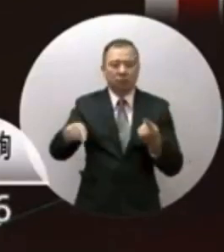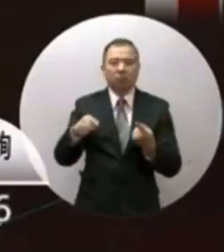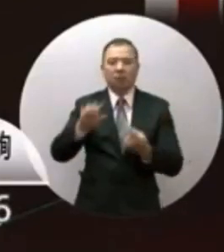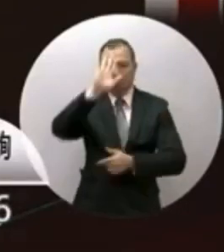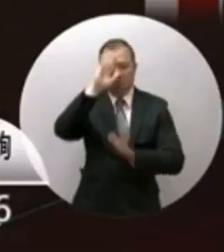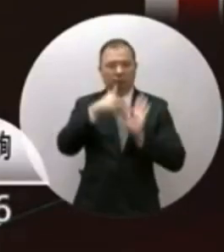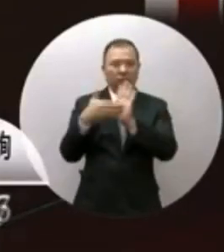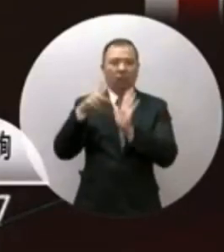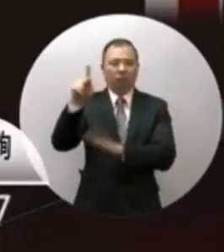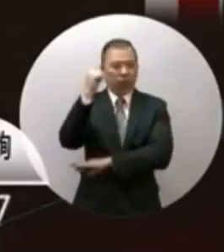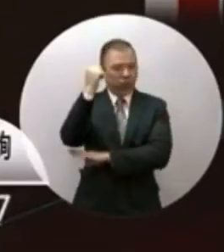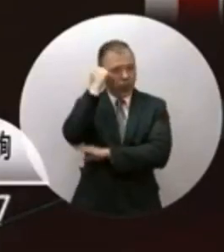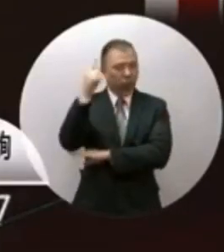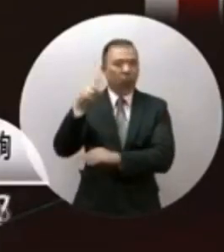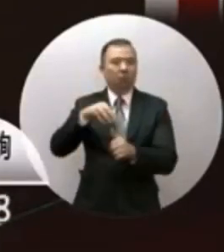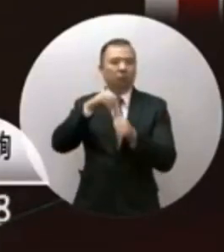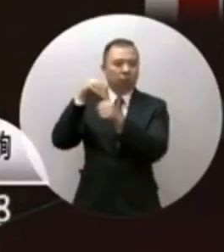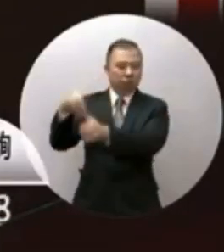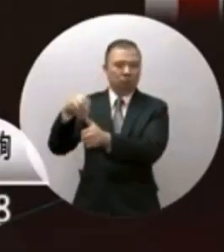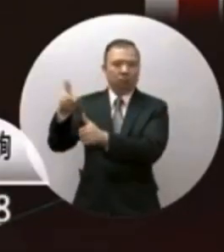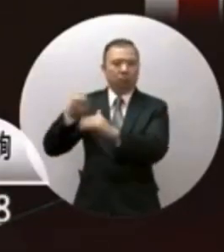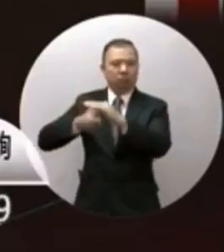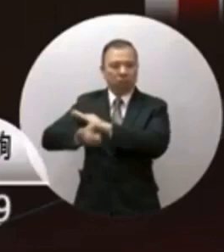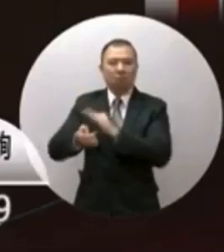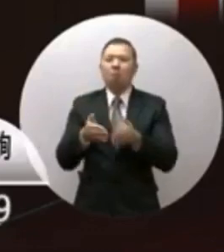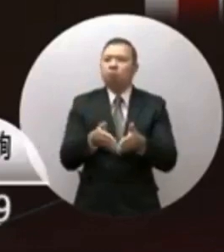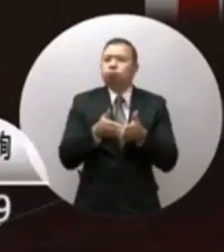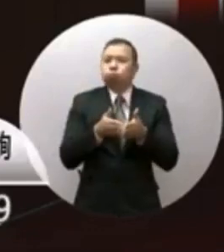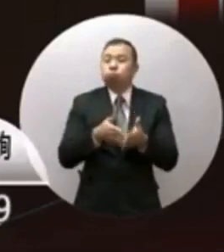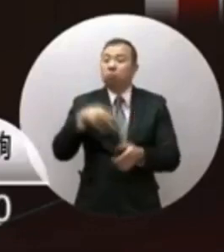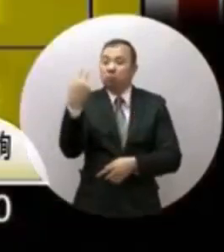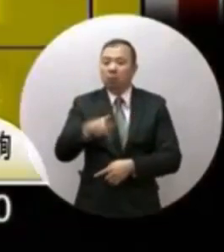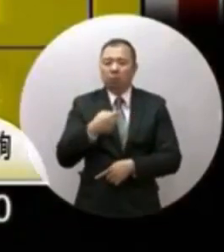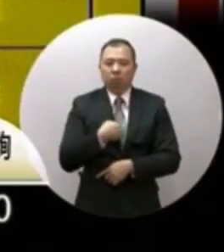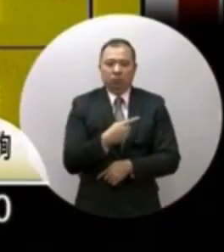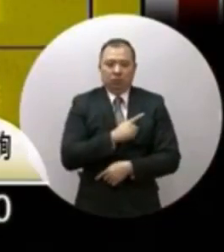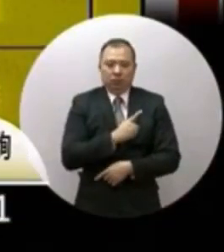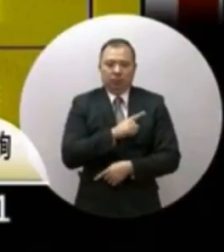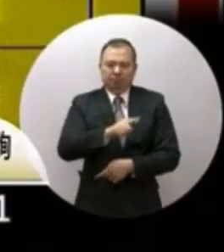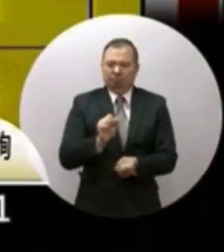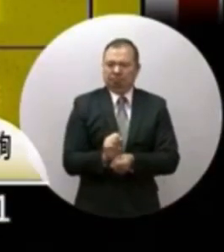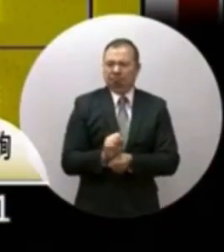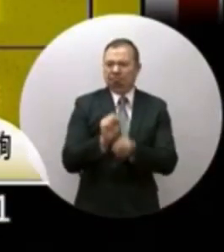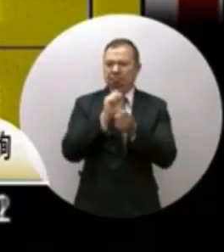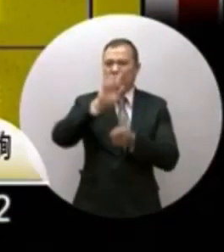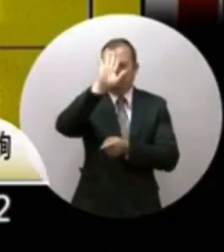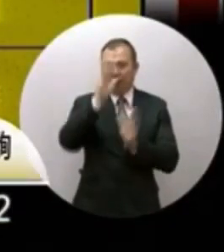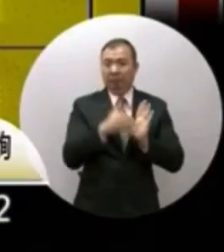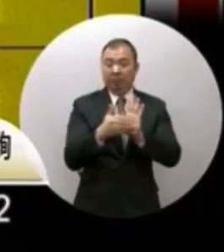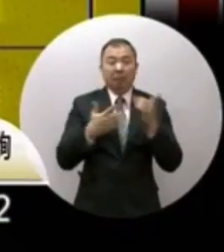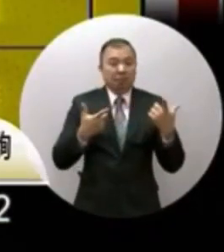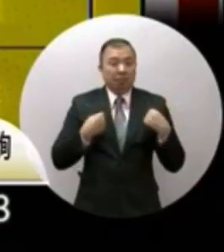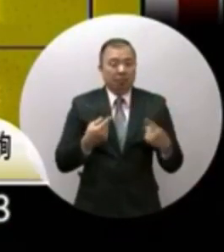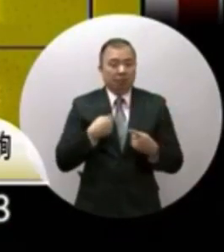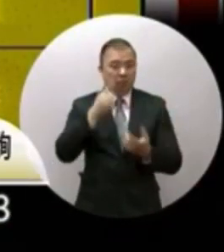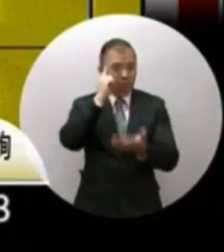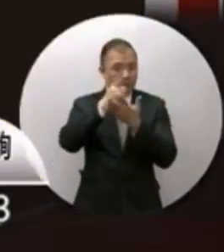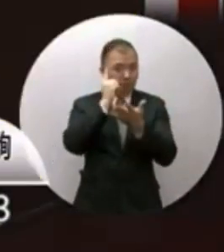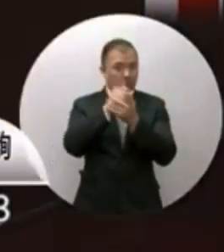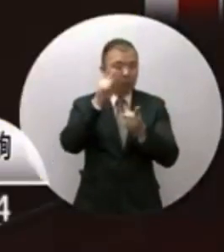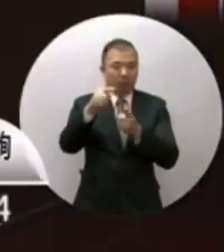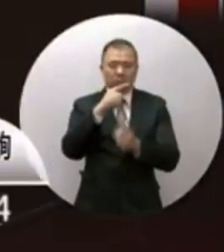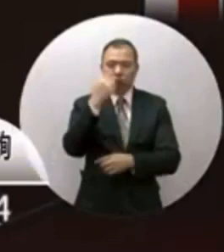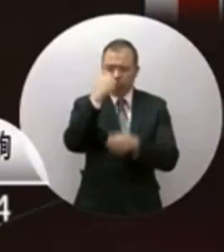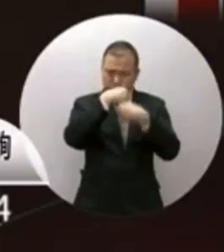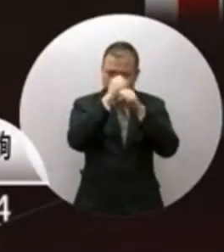在扩充防疫资源的方面，检验的能量，我国已经从每天500件，